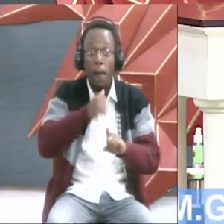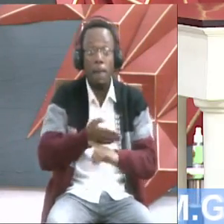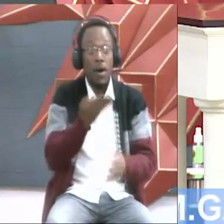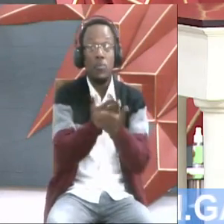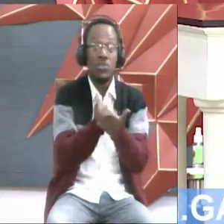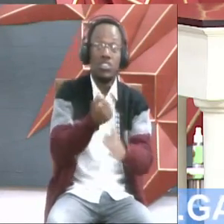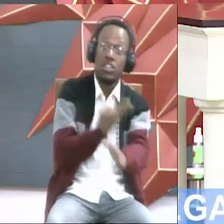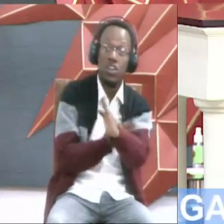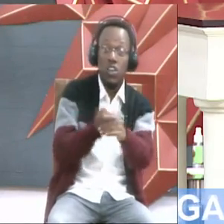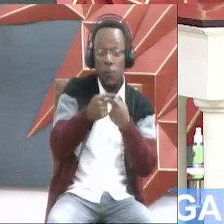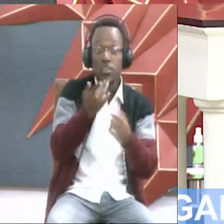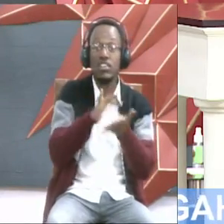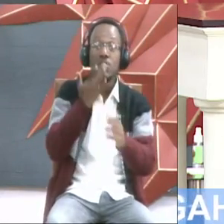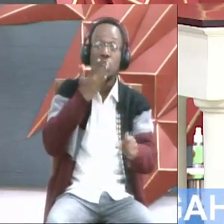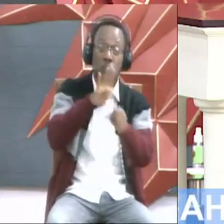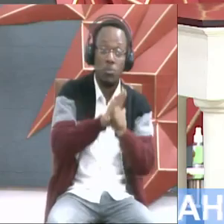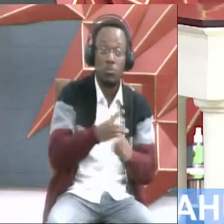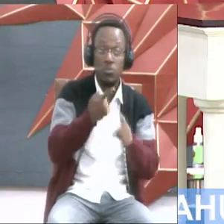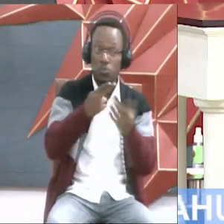mpemu yera ryashitse.